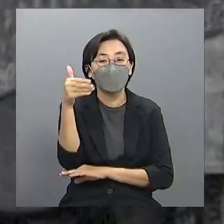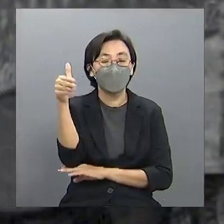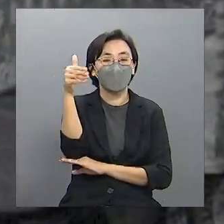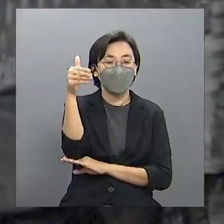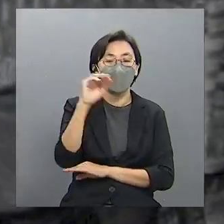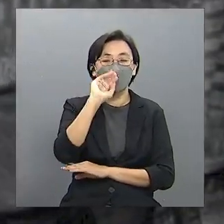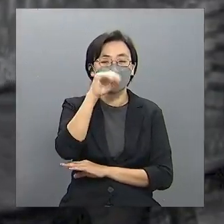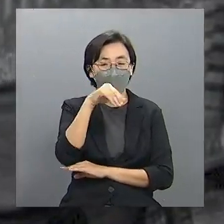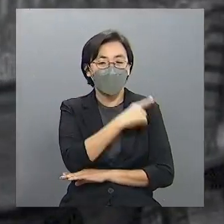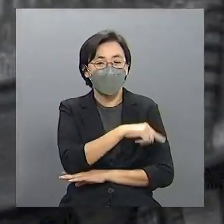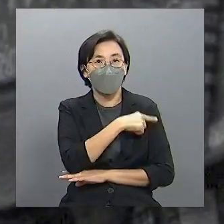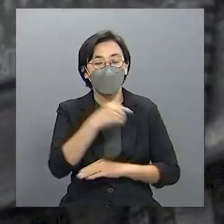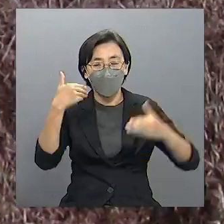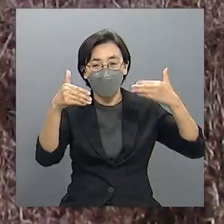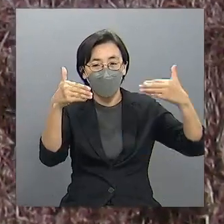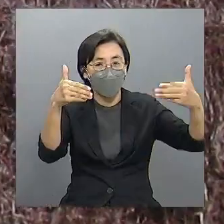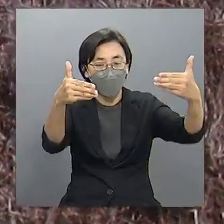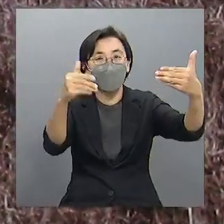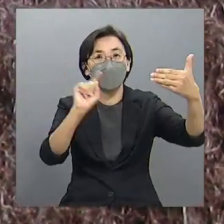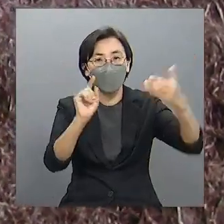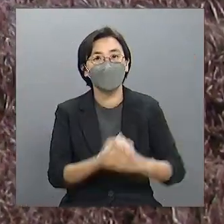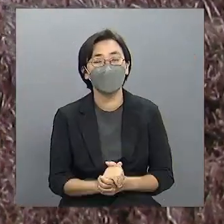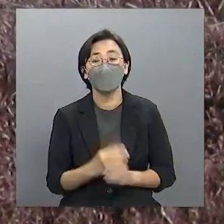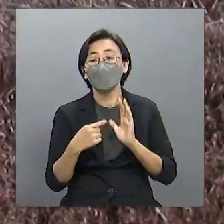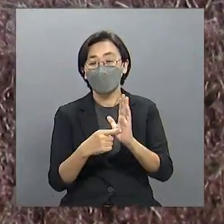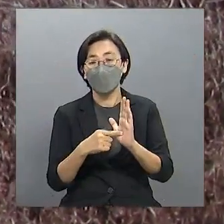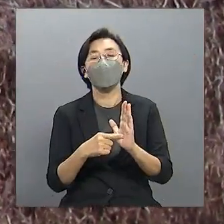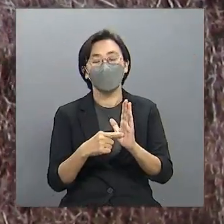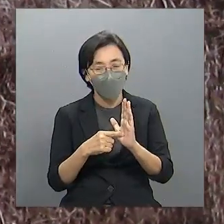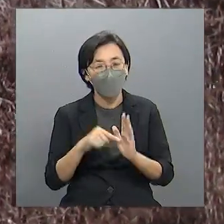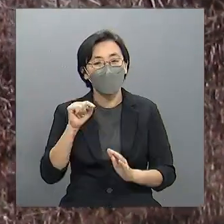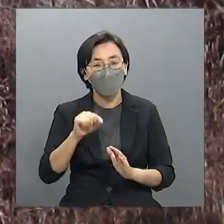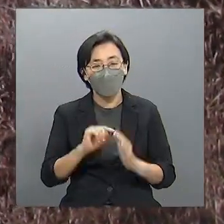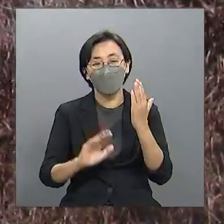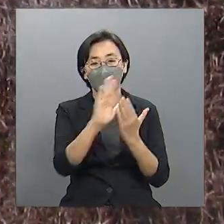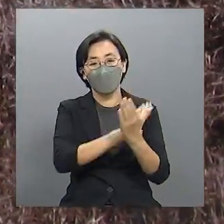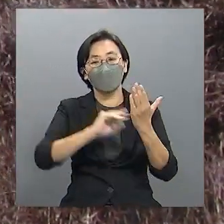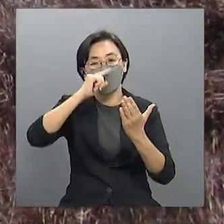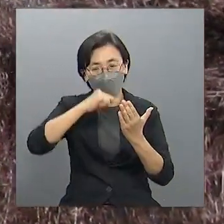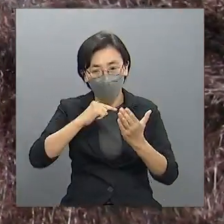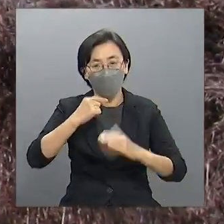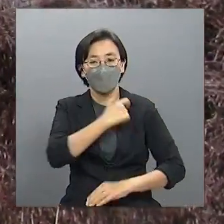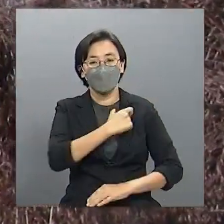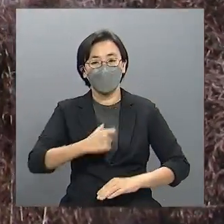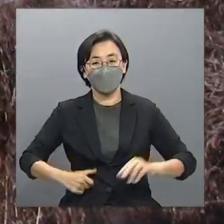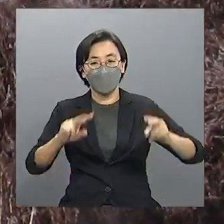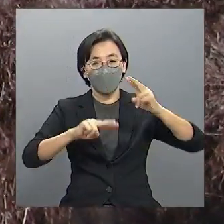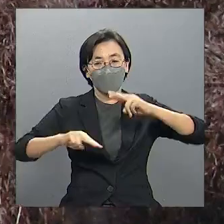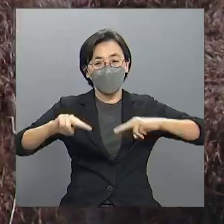ยนะครับเพื่อแสดงว่านี่คือแผ่นดินสยามที่พระองค์ทรงดูแลและปกครองอยู่ครับผม